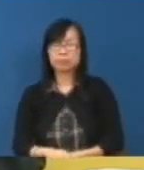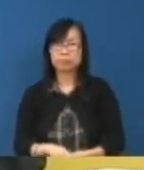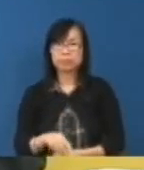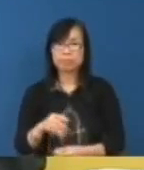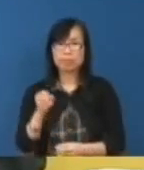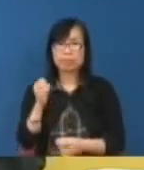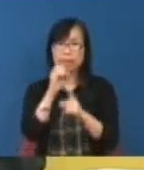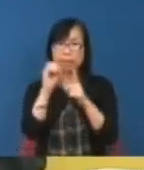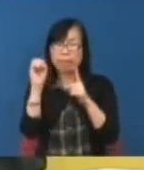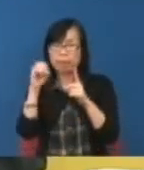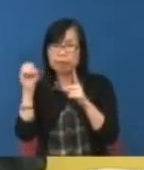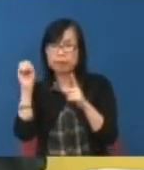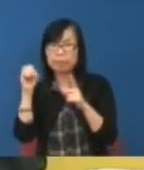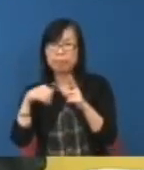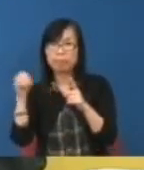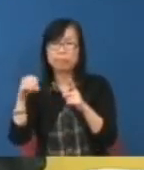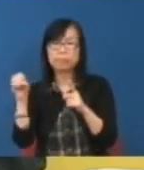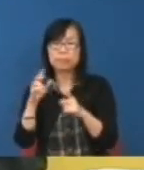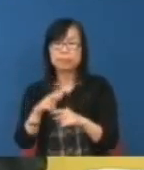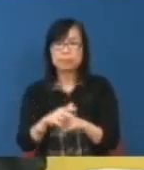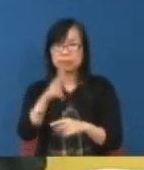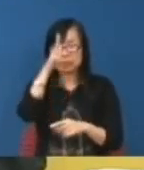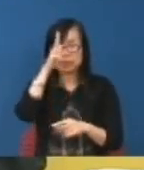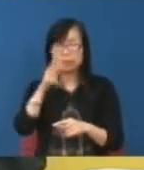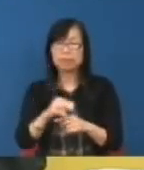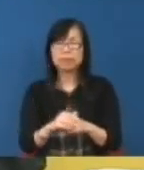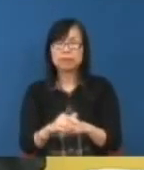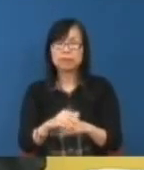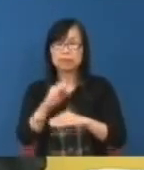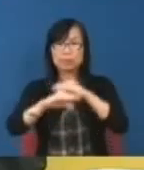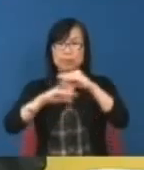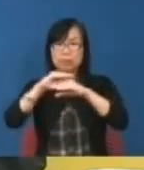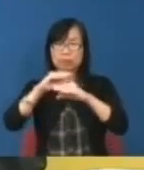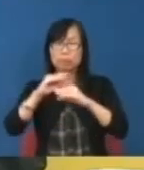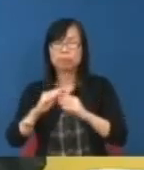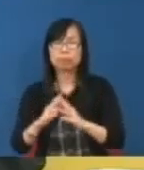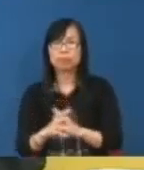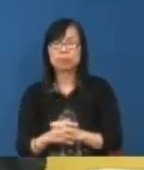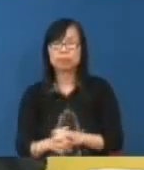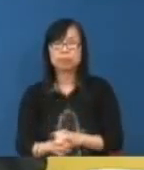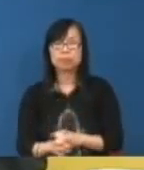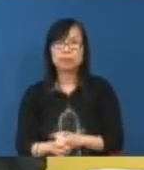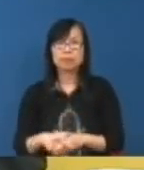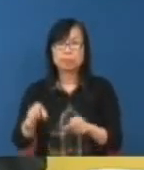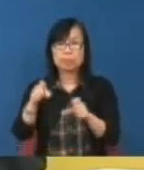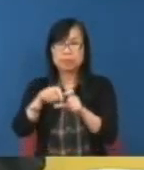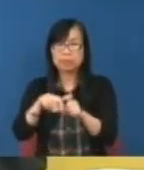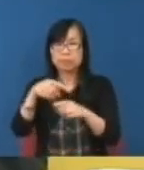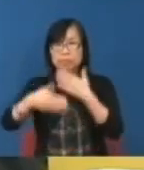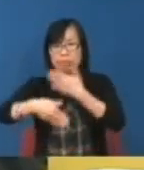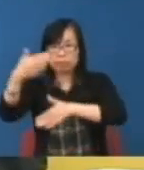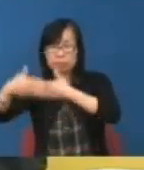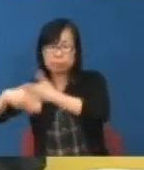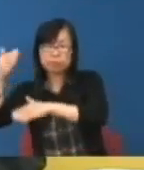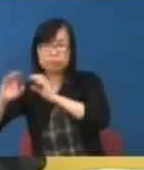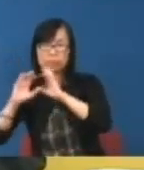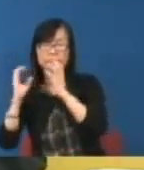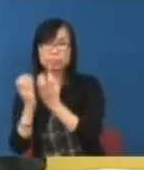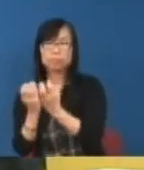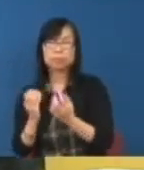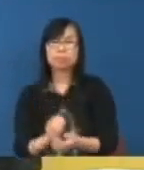市建局裡面他們都有執行董事，這個收樓條例他們是撐的。你